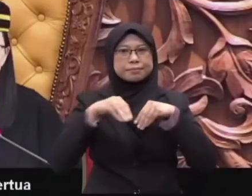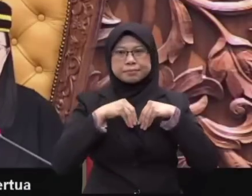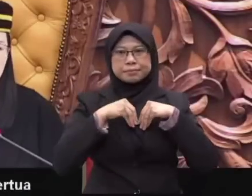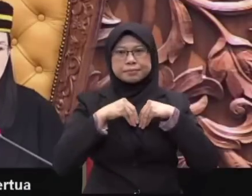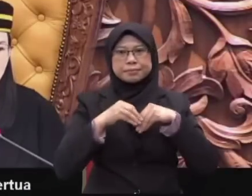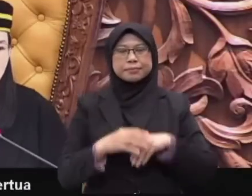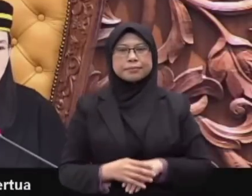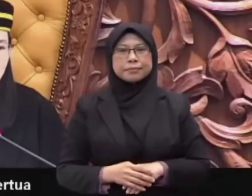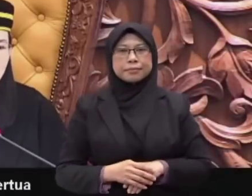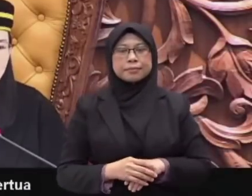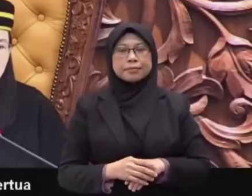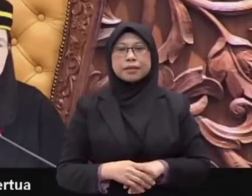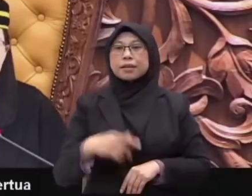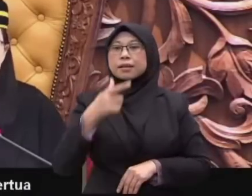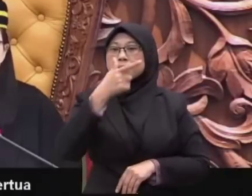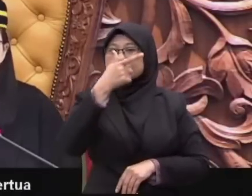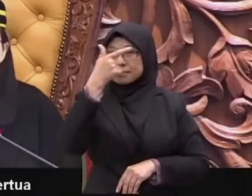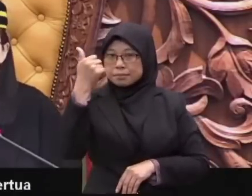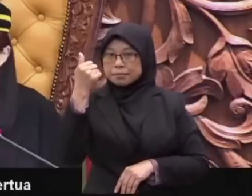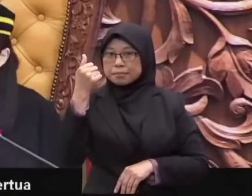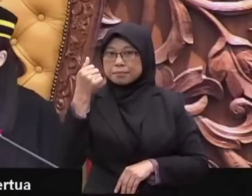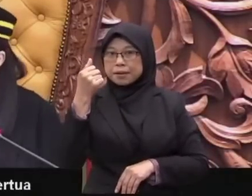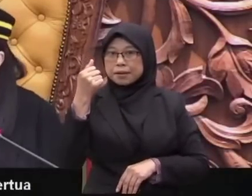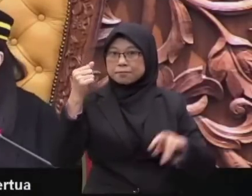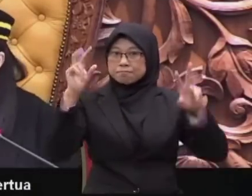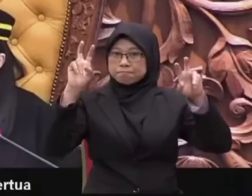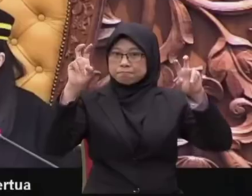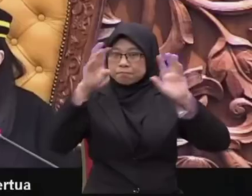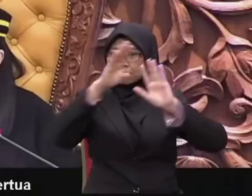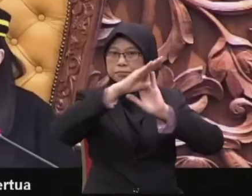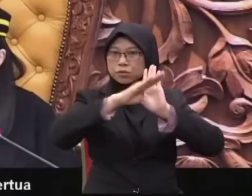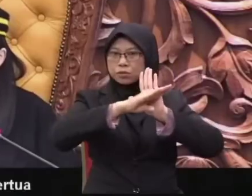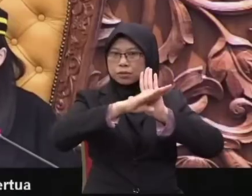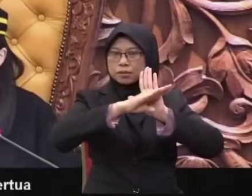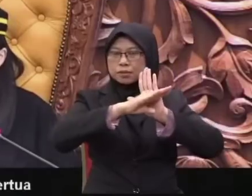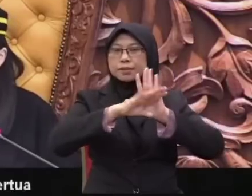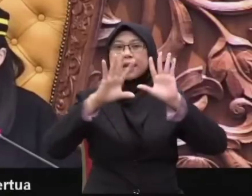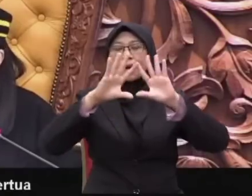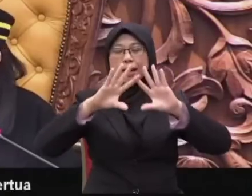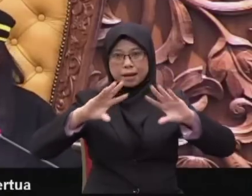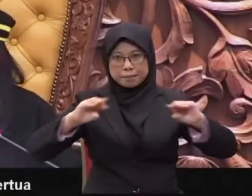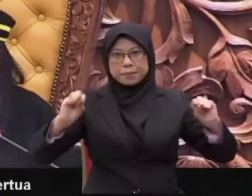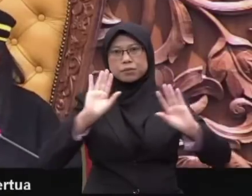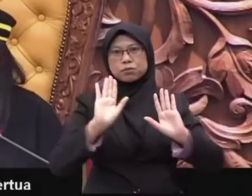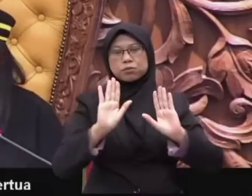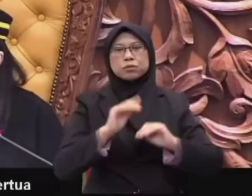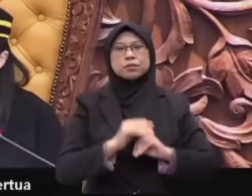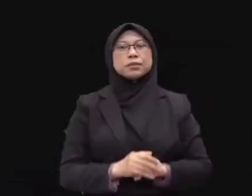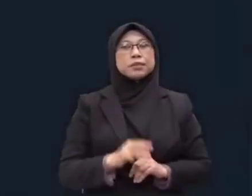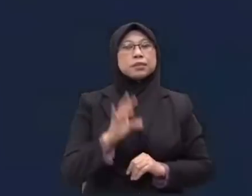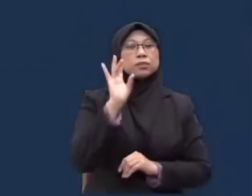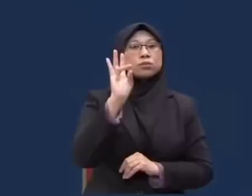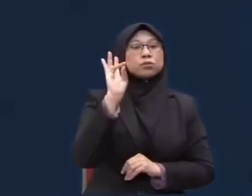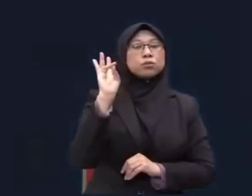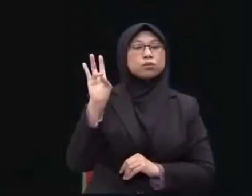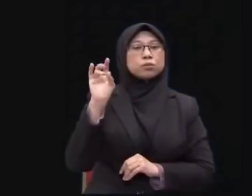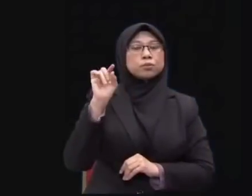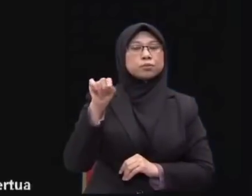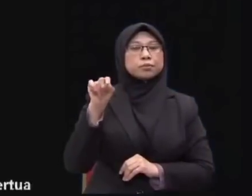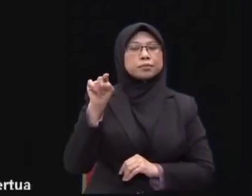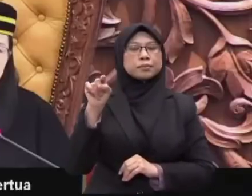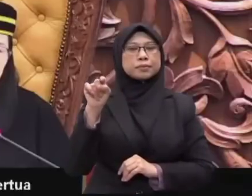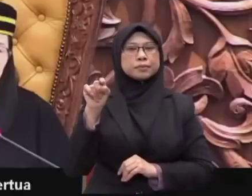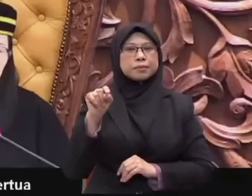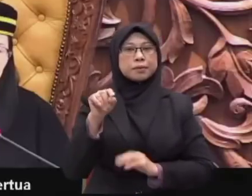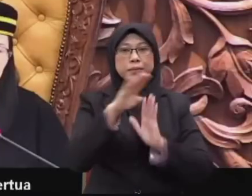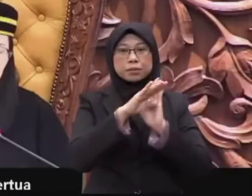Tuan Speaker. Kerana atas isu peraturan, atas isu peraturan. Biarkan saya habis dulu. Tuan peraturan Speaker, 77.16. Peraturan